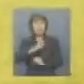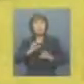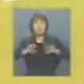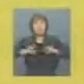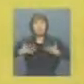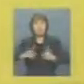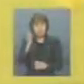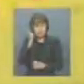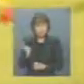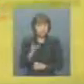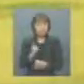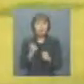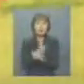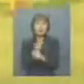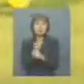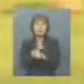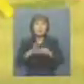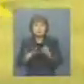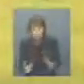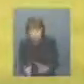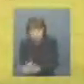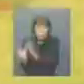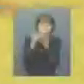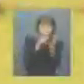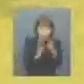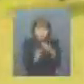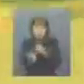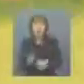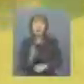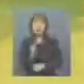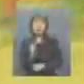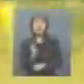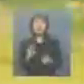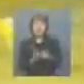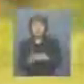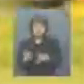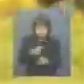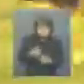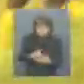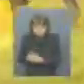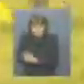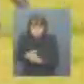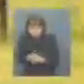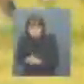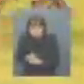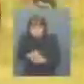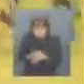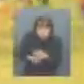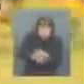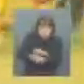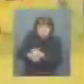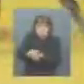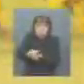ลองฝึกเป็นนักกีฬารักบี้ซึ่งข้อดีของพวกเขาในยามที่เป็นฝ่ายรุกคือการถ่ายลูกบอลออกจากกลุ่มมาให้เพื่อนวิ่งเข้าไปวางทราย